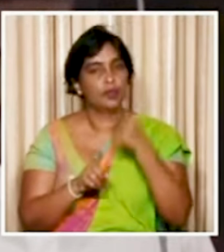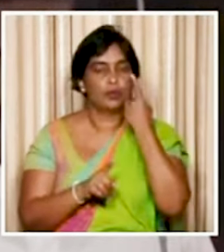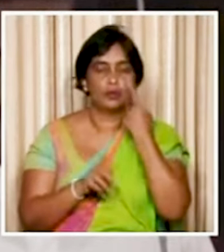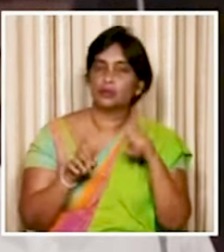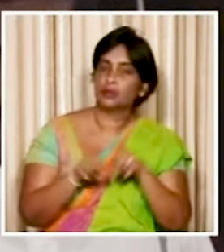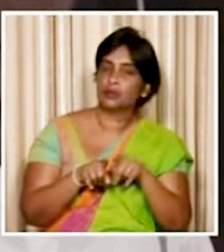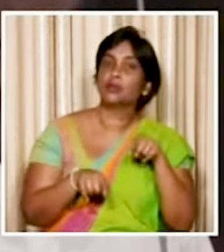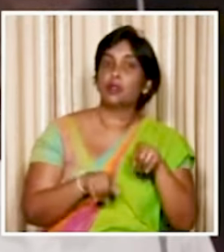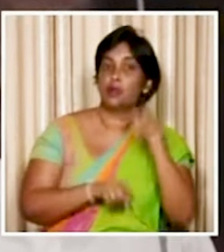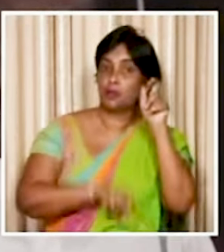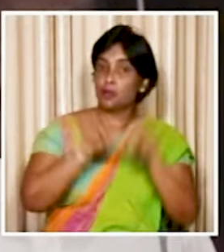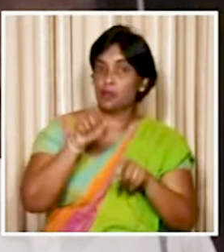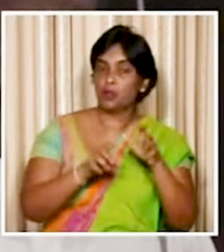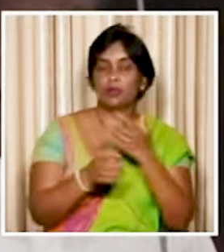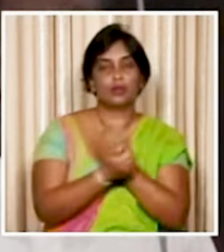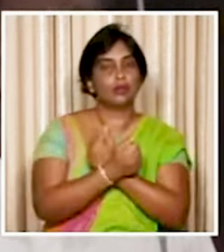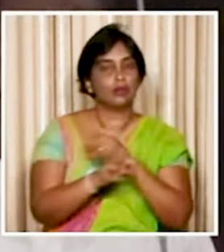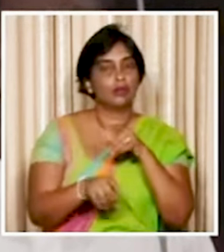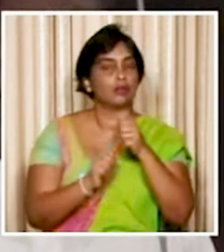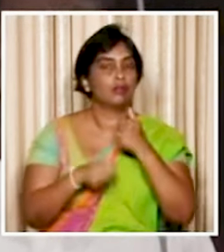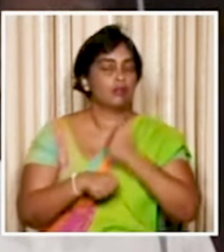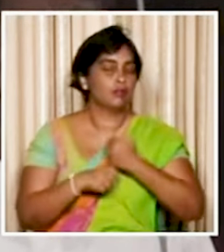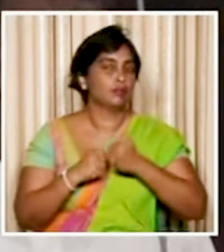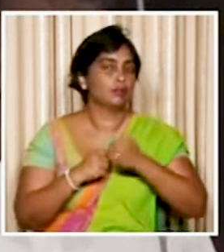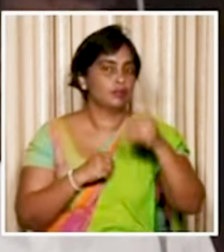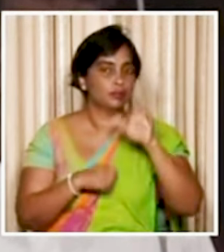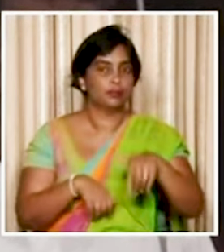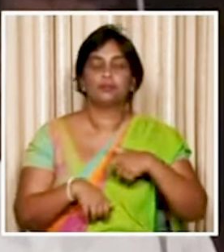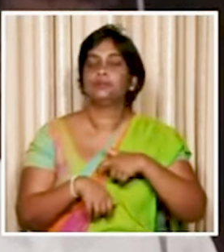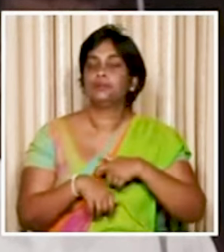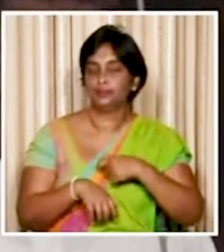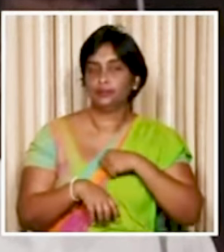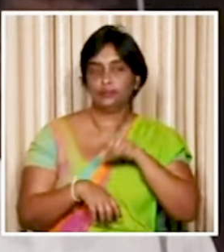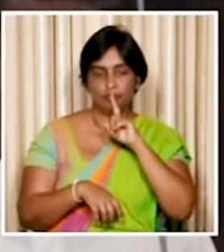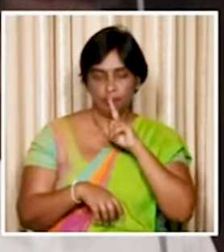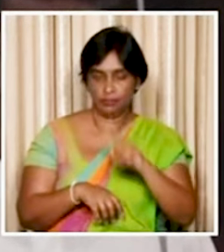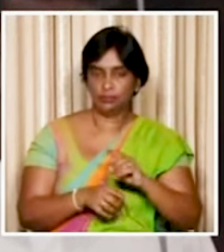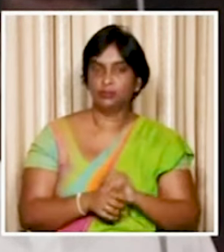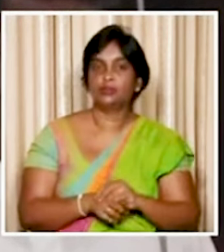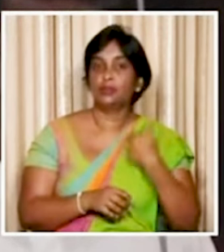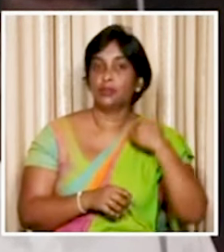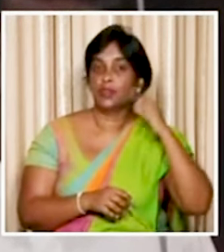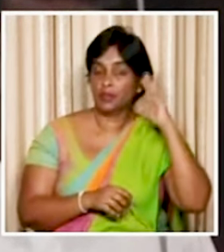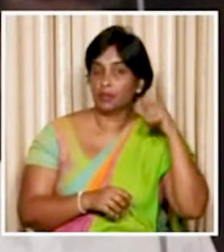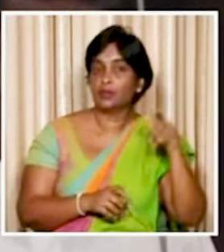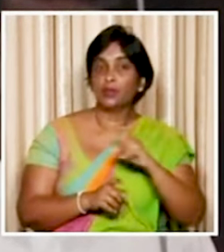உரையினூடாக கேட்டுக்கொள்கிறேன். குறிப்பாக நீதிமன்ற தீர்ப்பளிக்கப்பட்டவர்கள்